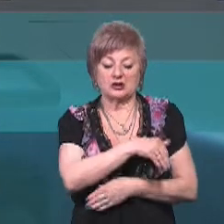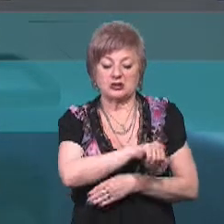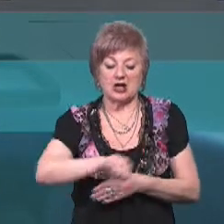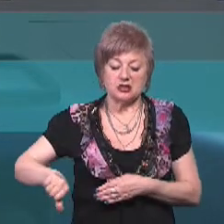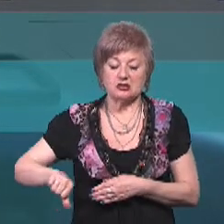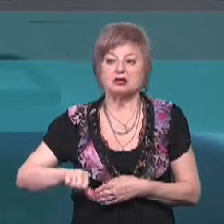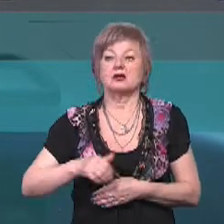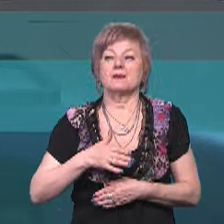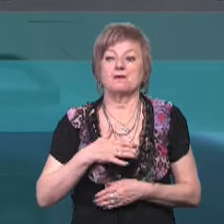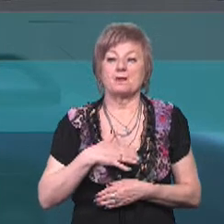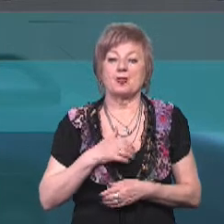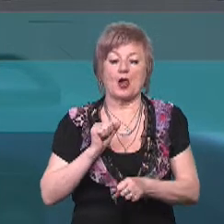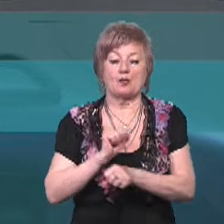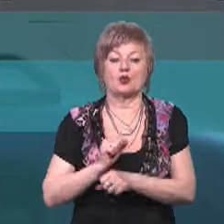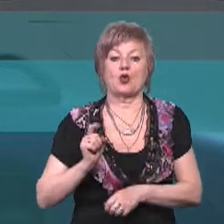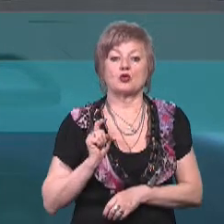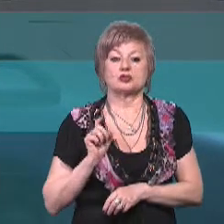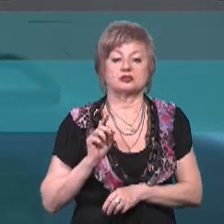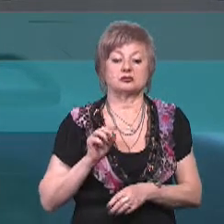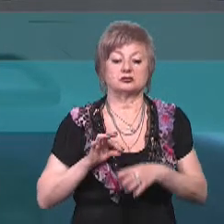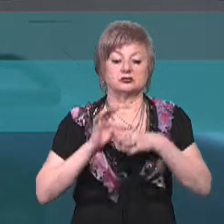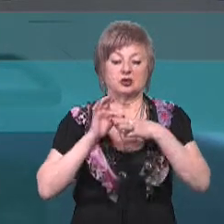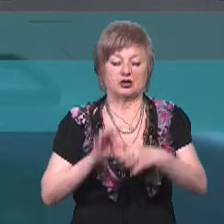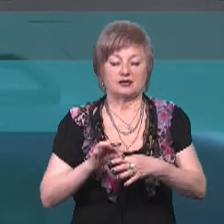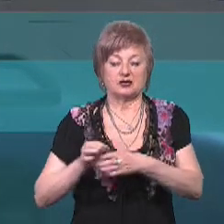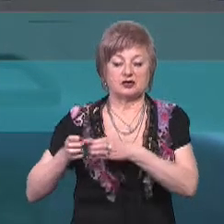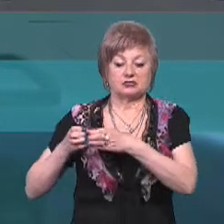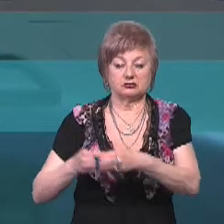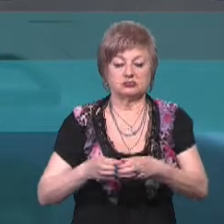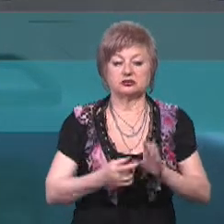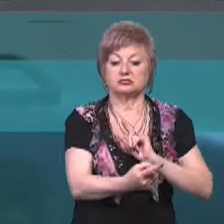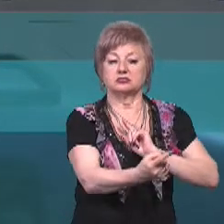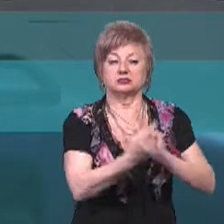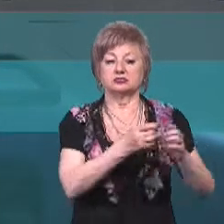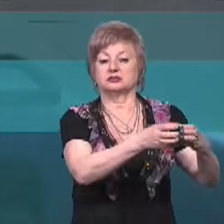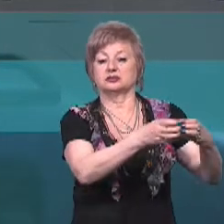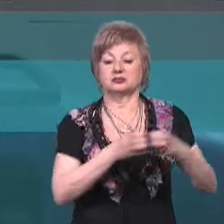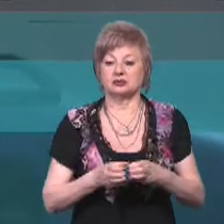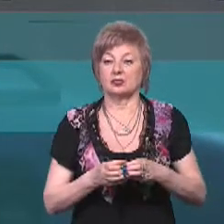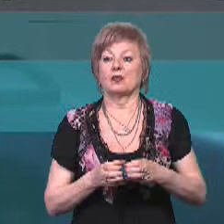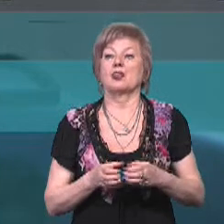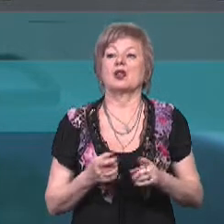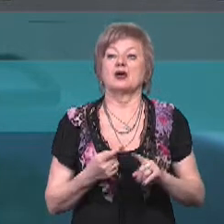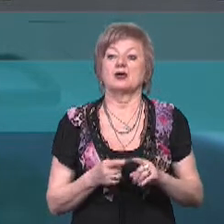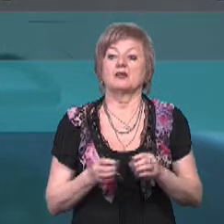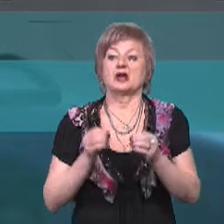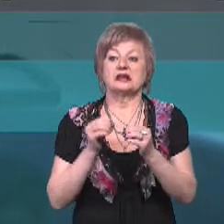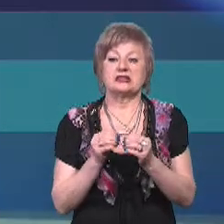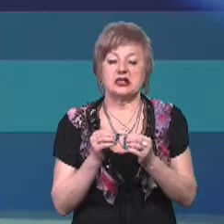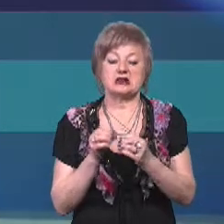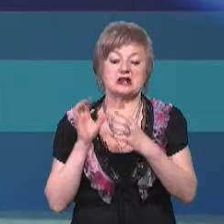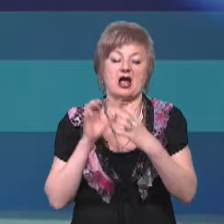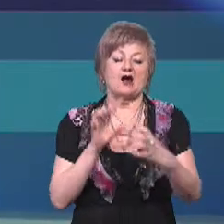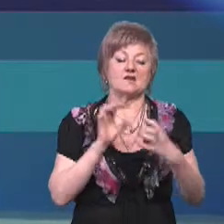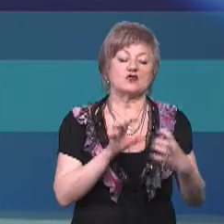одному з наших крайніх блокпостів, привезли наших хлопців і дівчат, і так само з нашого боку було пригнано 10 великих